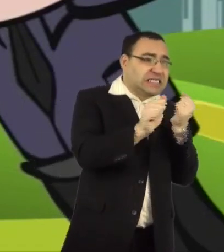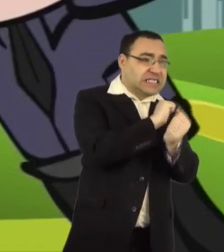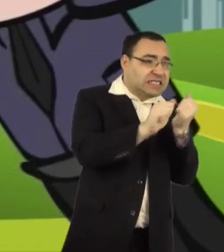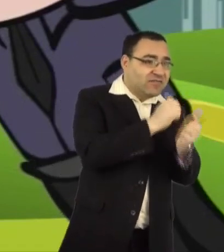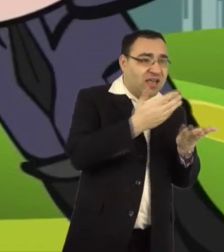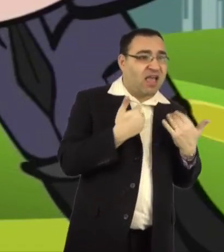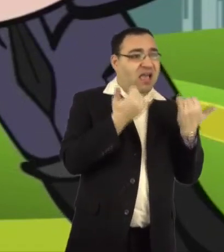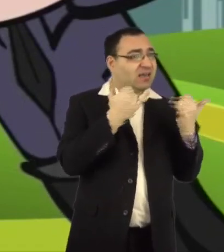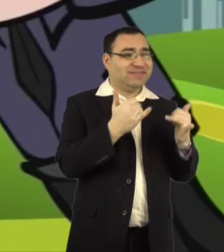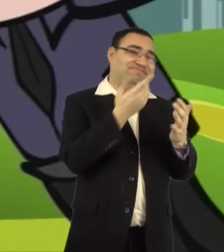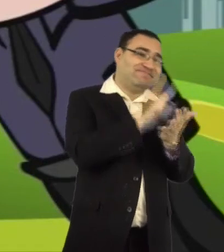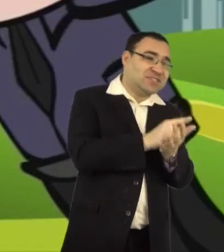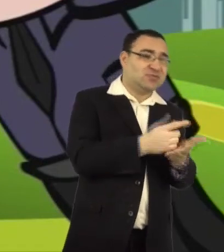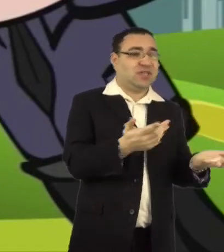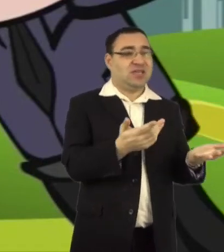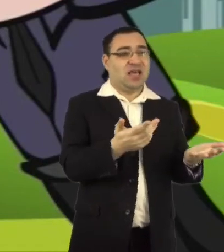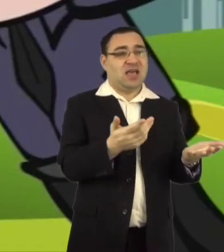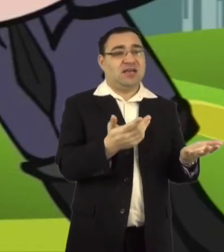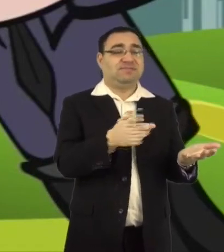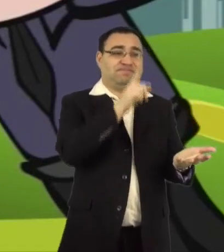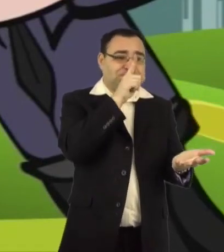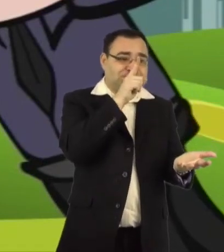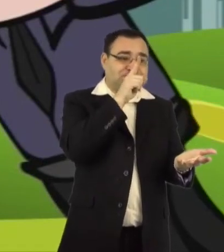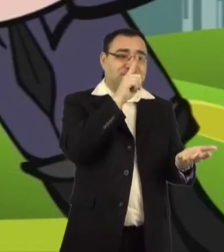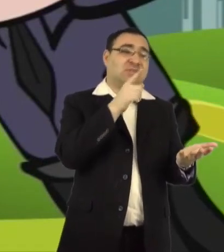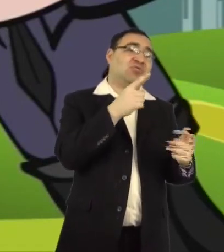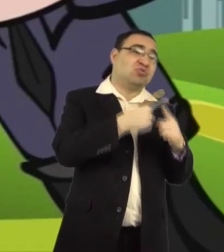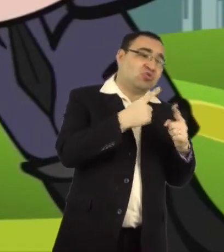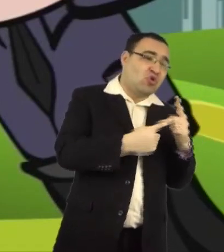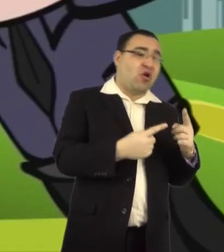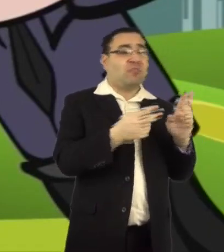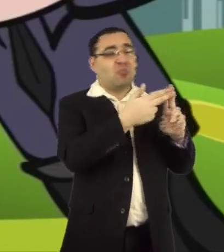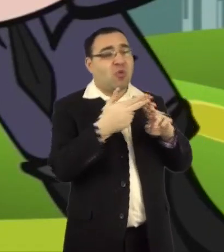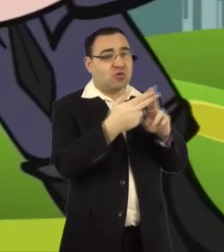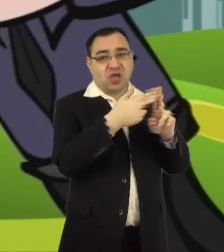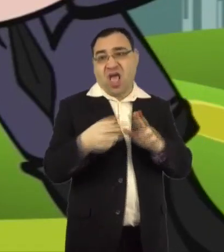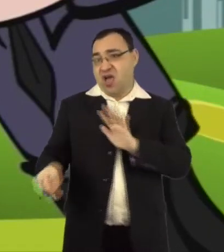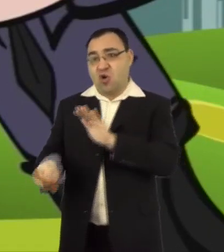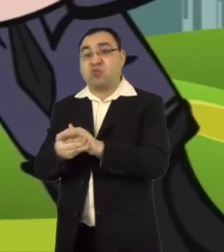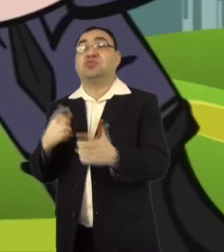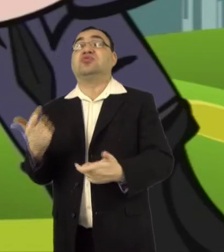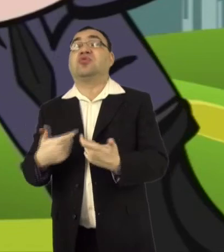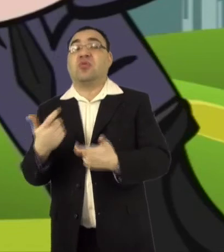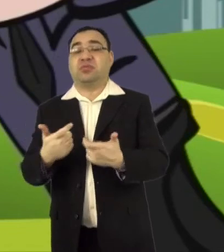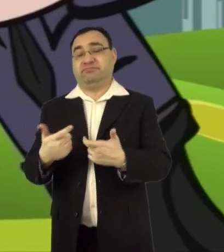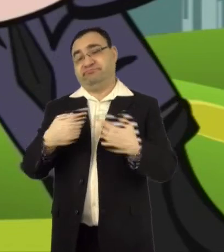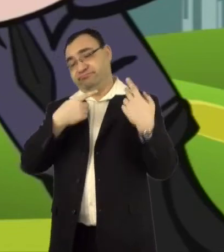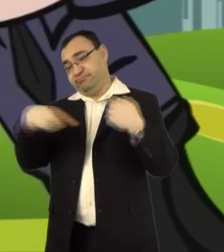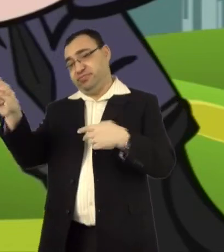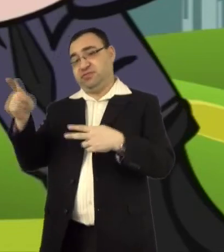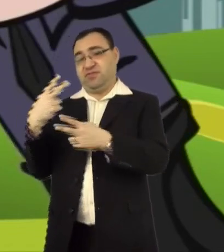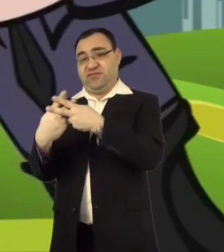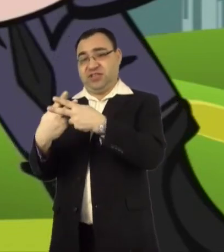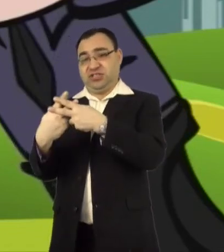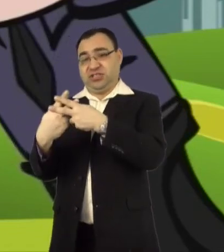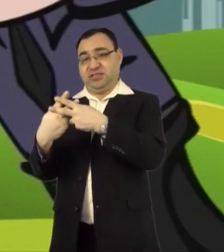chcieli, inni nie. Jeszcze inni muszą pogodzić się z jakimś kompromisem, a skorumpowani i korumpujący trafiają na